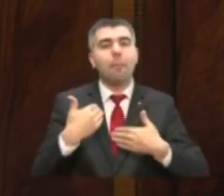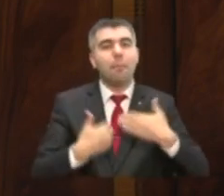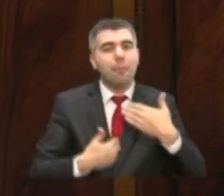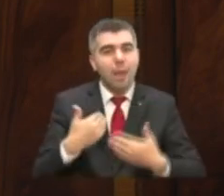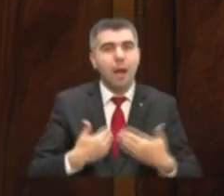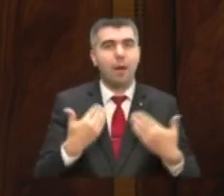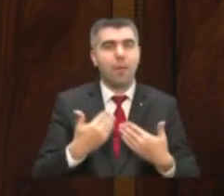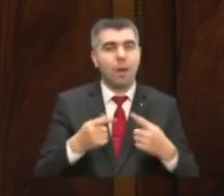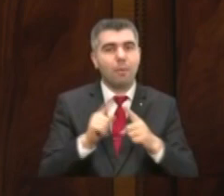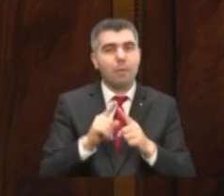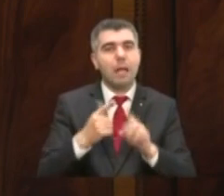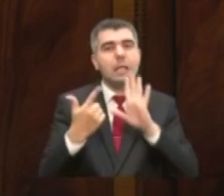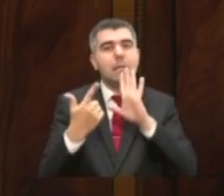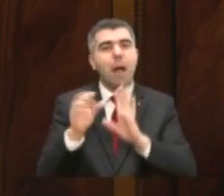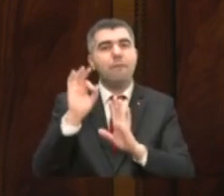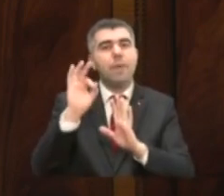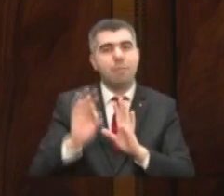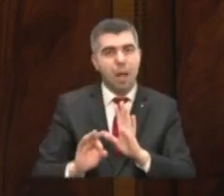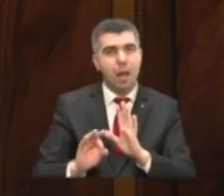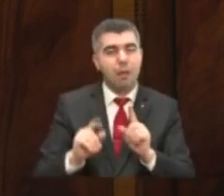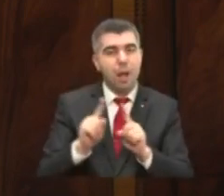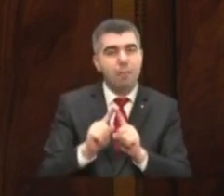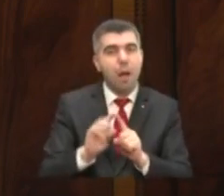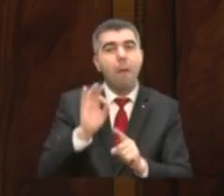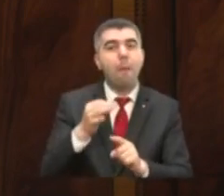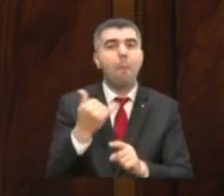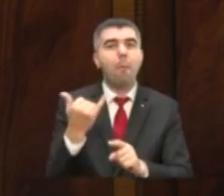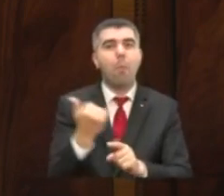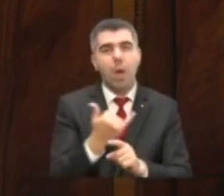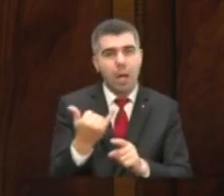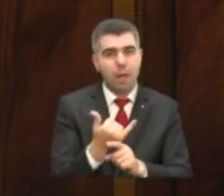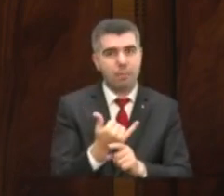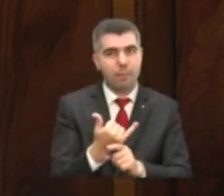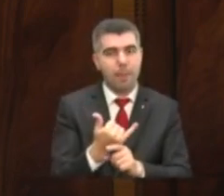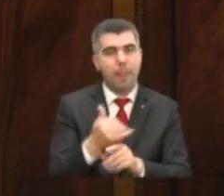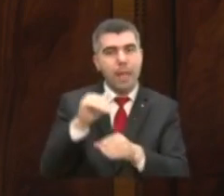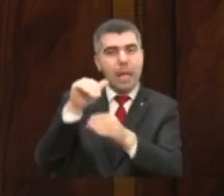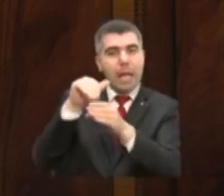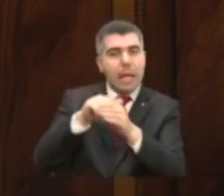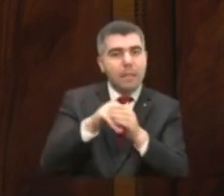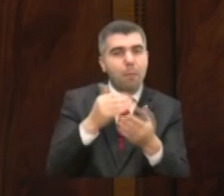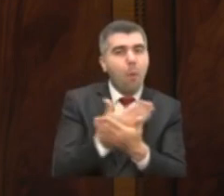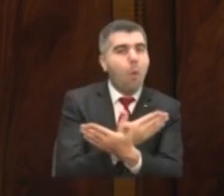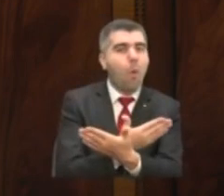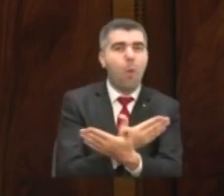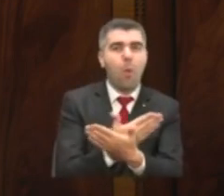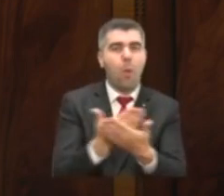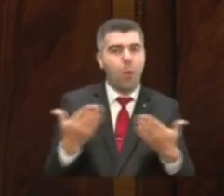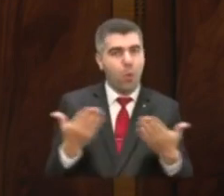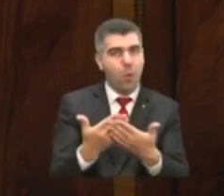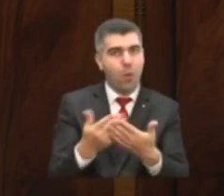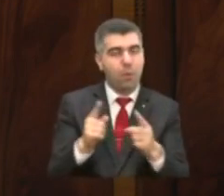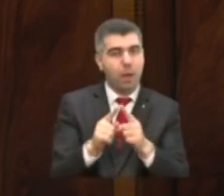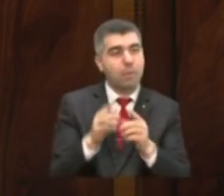أن نطبق 7%. الفرق البرلمانية معارضة ومساندة لهذه الحكومة مشات لعند هاد